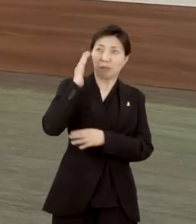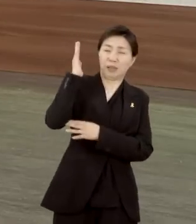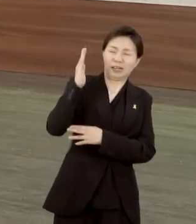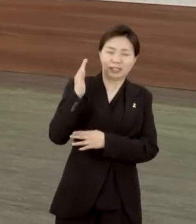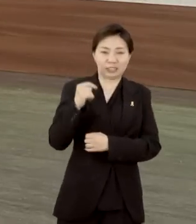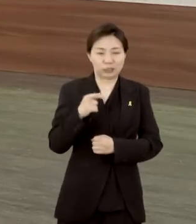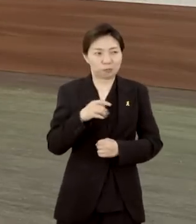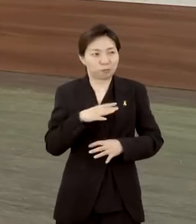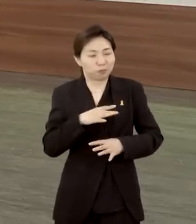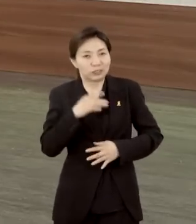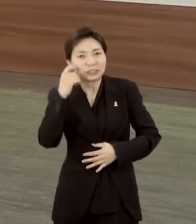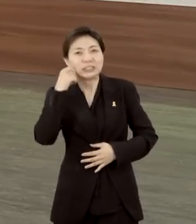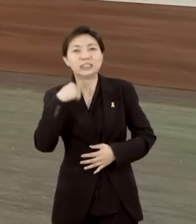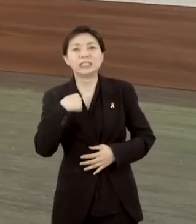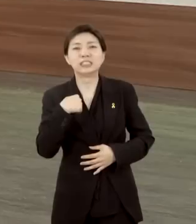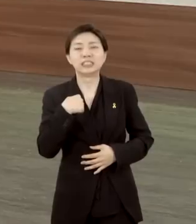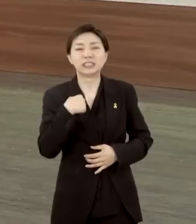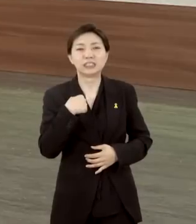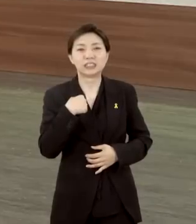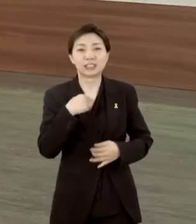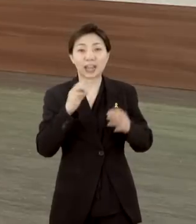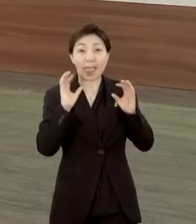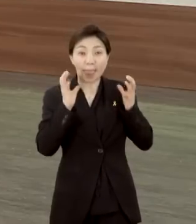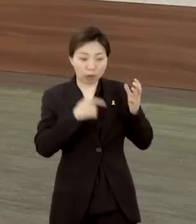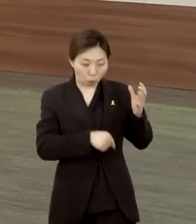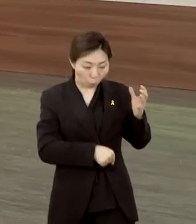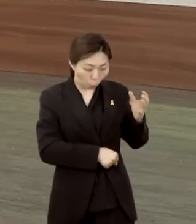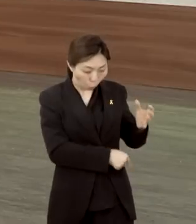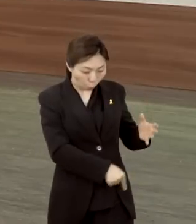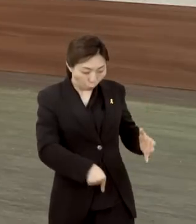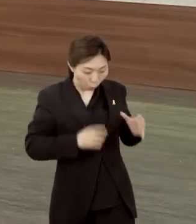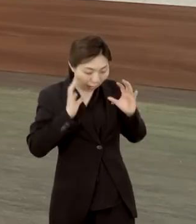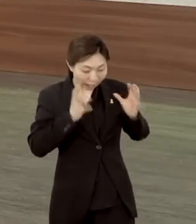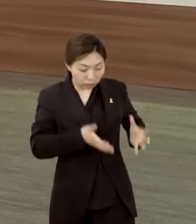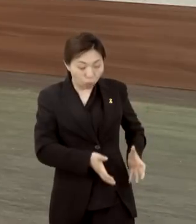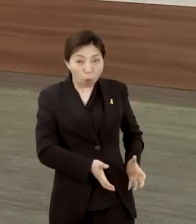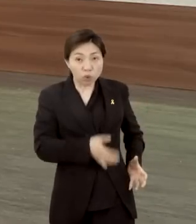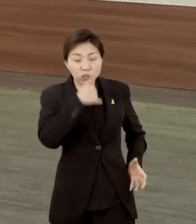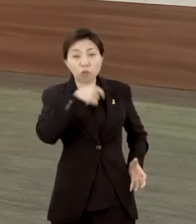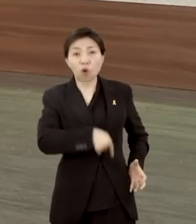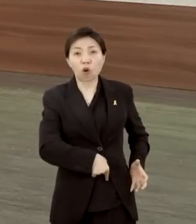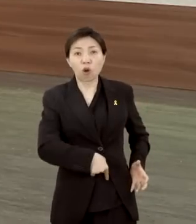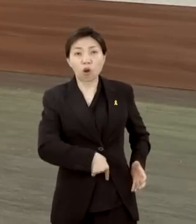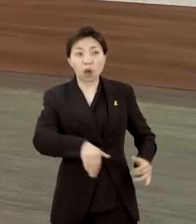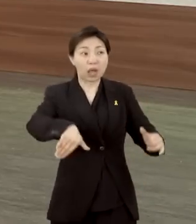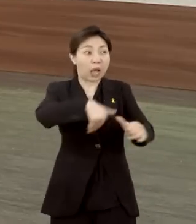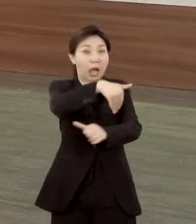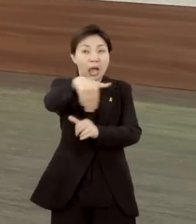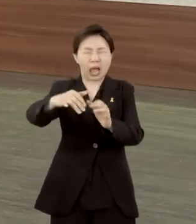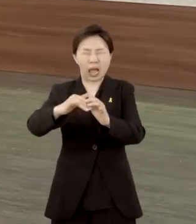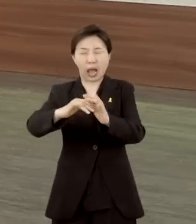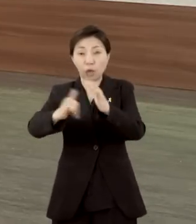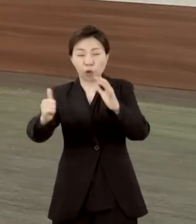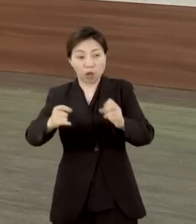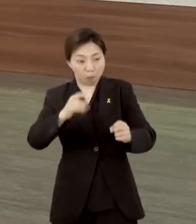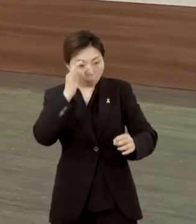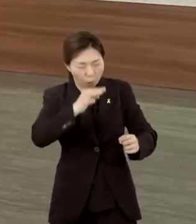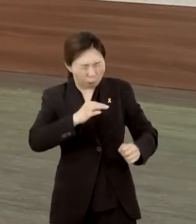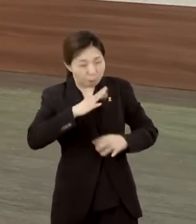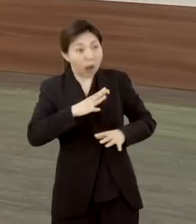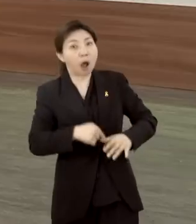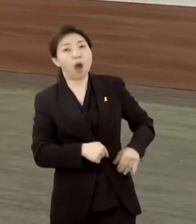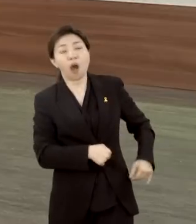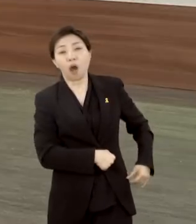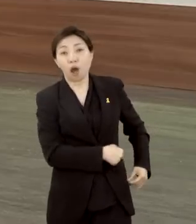좀 무섭다 이야기하다 보니까 아이가 다 있다가 그러니까 주변에 있는 가족들이